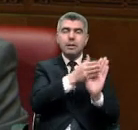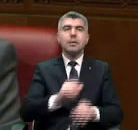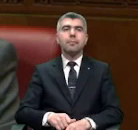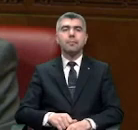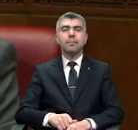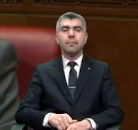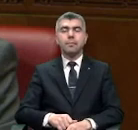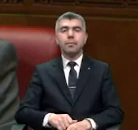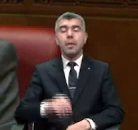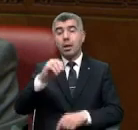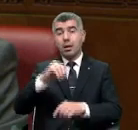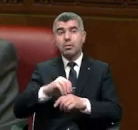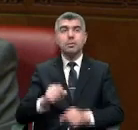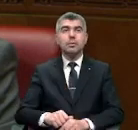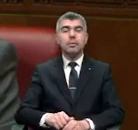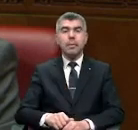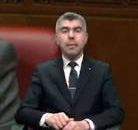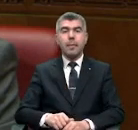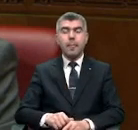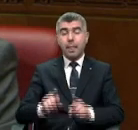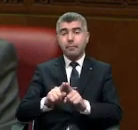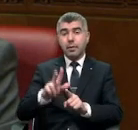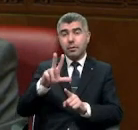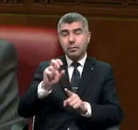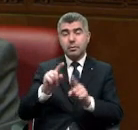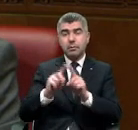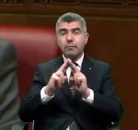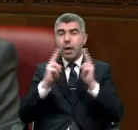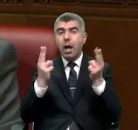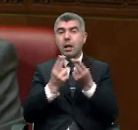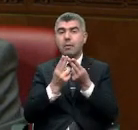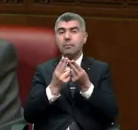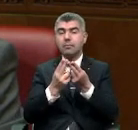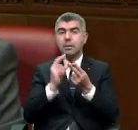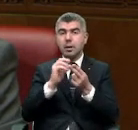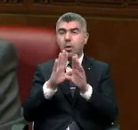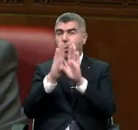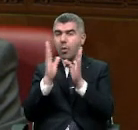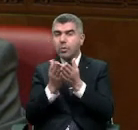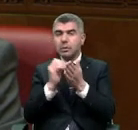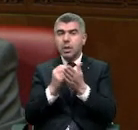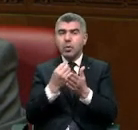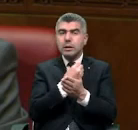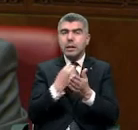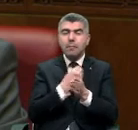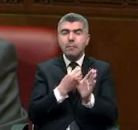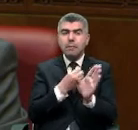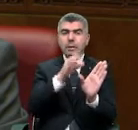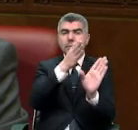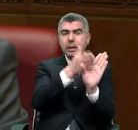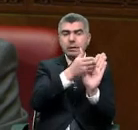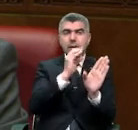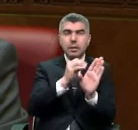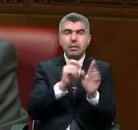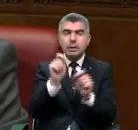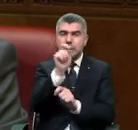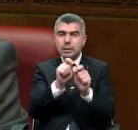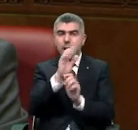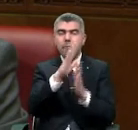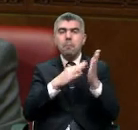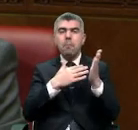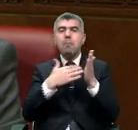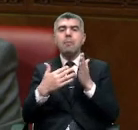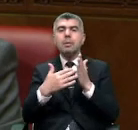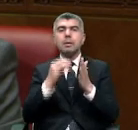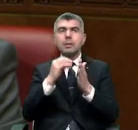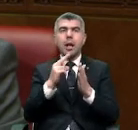النفسية. ومن جهة أخرى كاين كذلك تقوم الوزارة بدعم المنظمة العالمية للصحة بتقييم شامل لمنظومة الصحة العقلية، وذلك أفق بلورة واحد الاستراتيجية